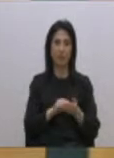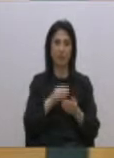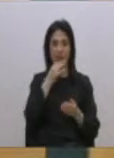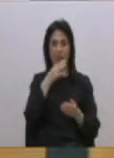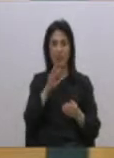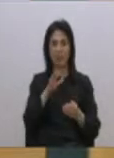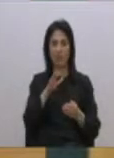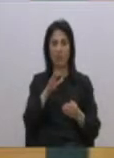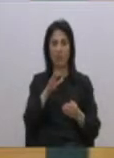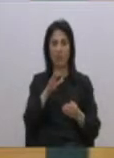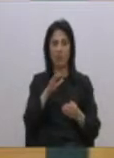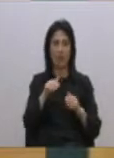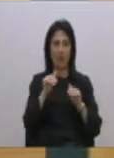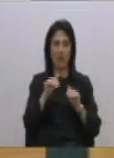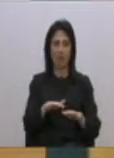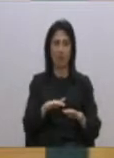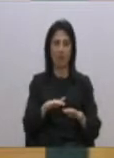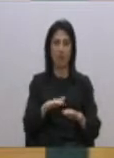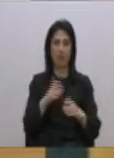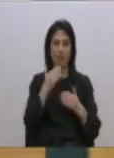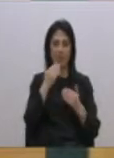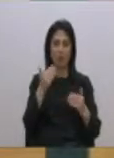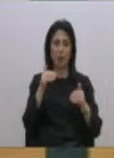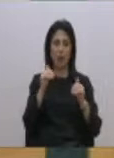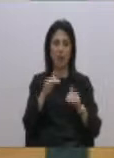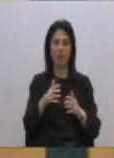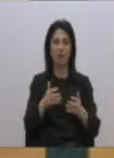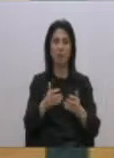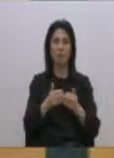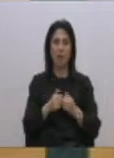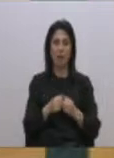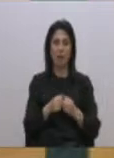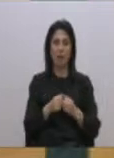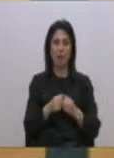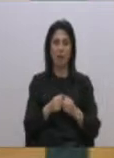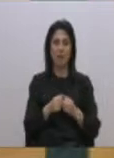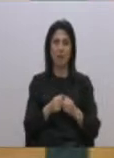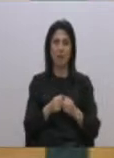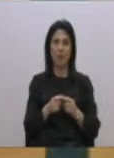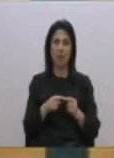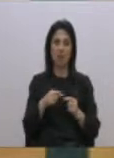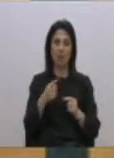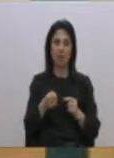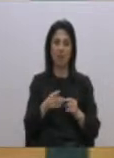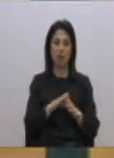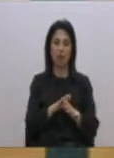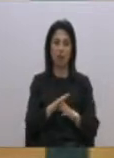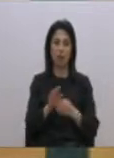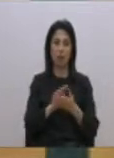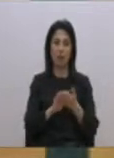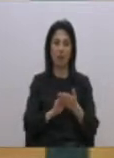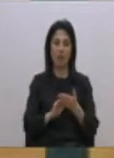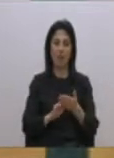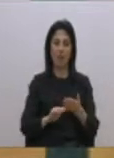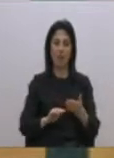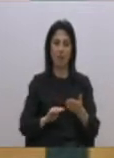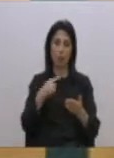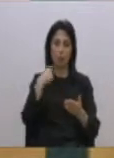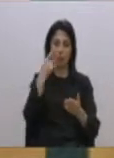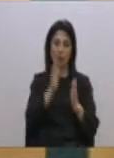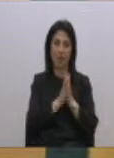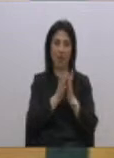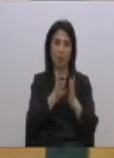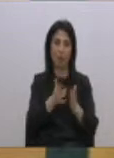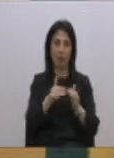ნებისმიერი გადაწყვეტილება საბოლოო გადაწყვეტილების მიღების შემდგომ სრული ტექსტის სახით თუ კი პირი